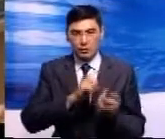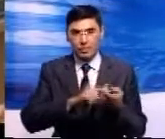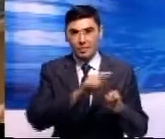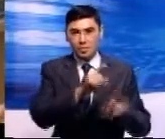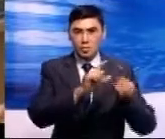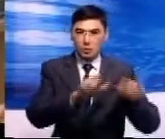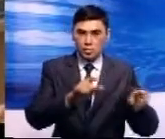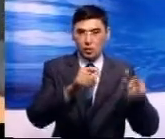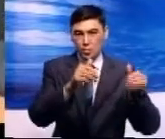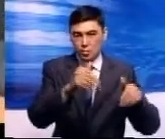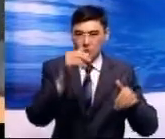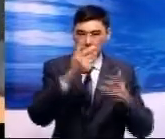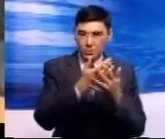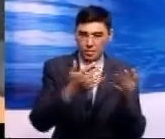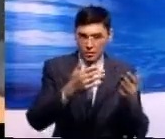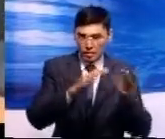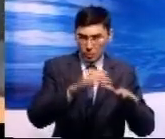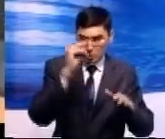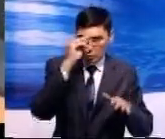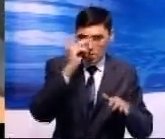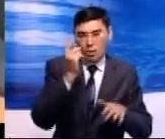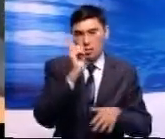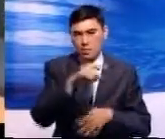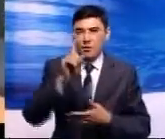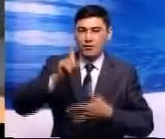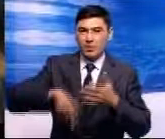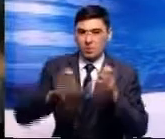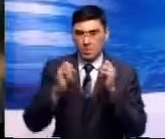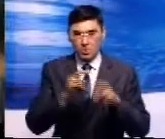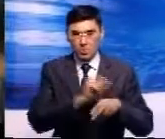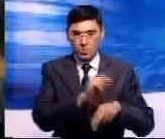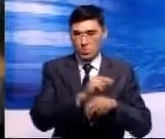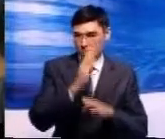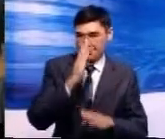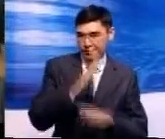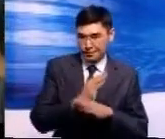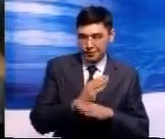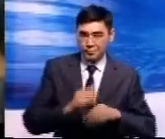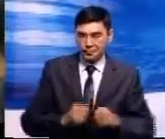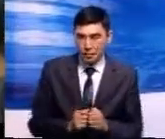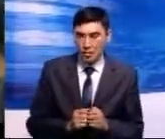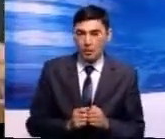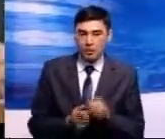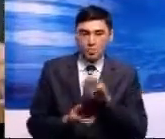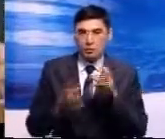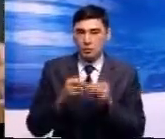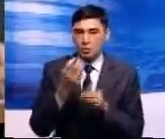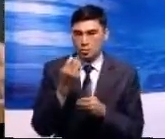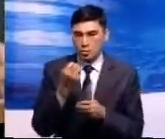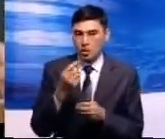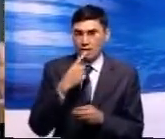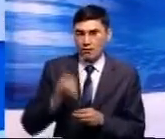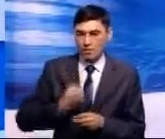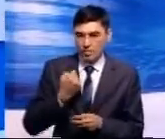учебных заведениях по недопущению распространения деструктивных религиозных идей. Кроме того, в ходе заседания были заслушаны отчеты о